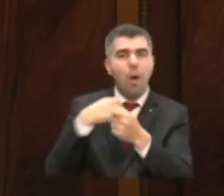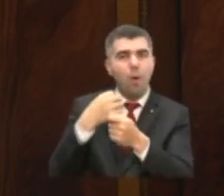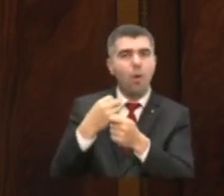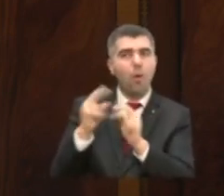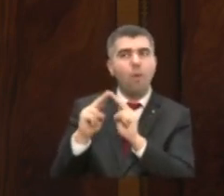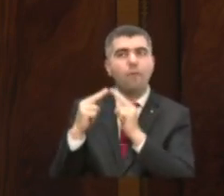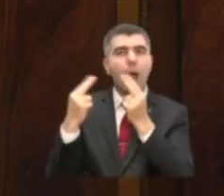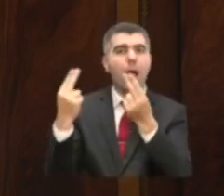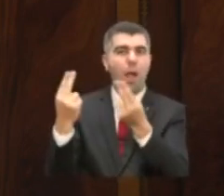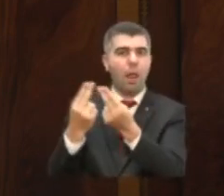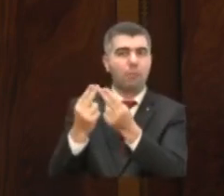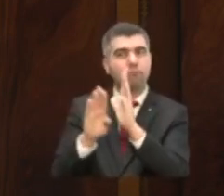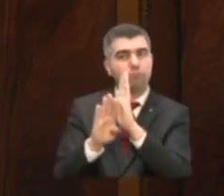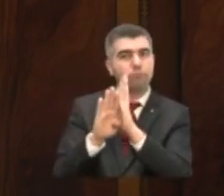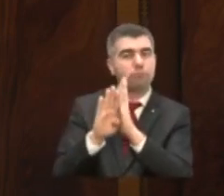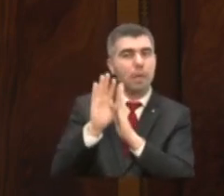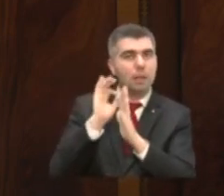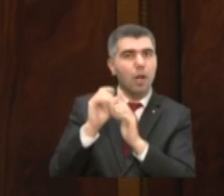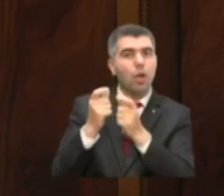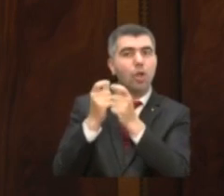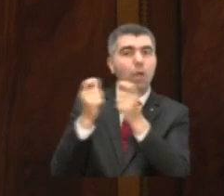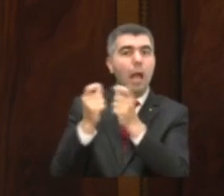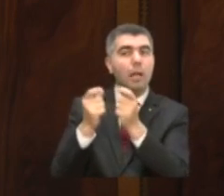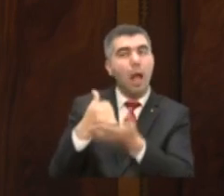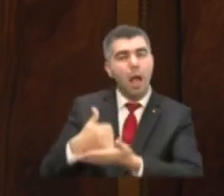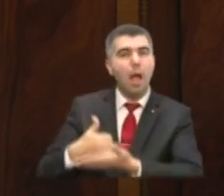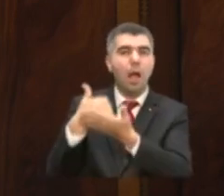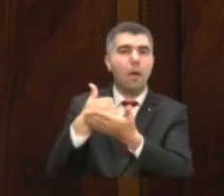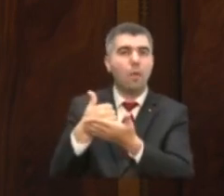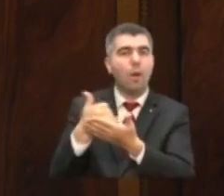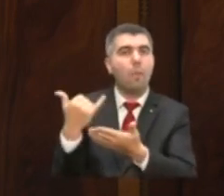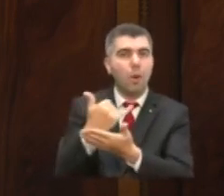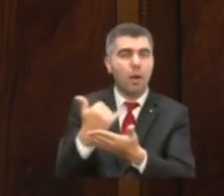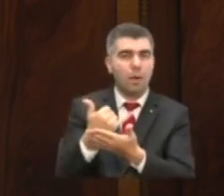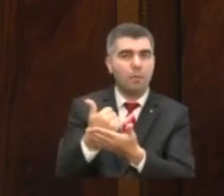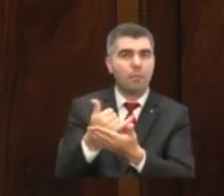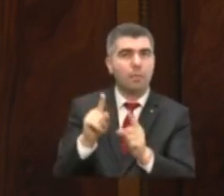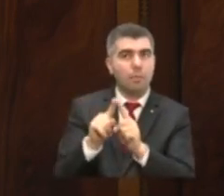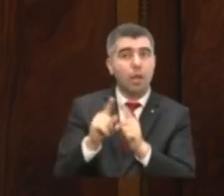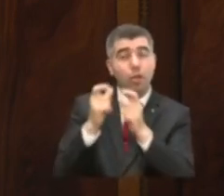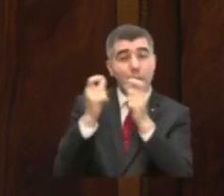صعود اللي هي سر النجاح ديالها هي المقاولة الصغيرة والمتوسطة. سر